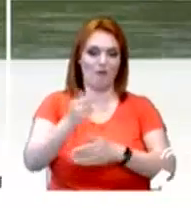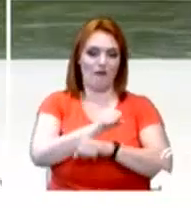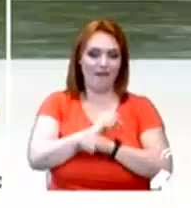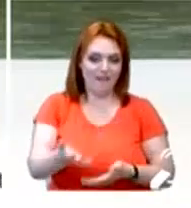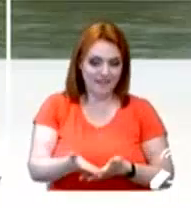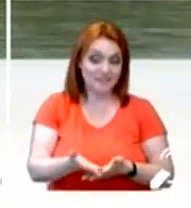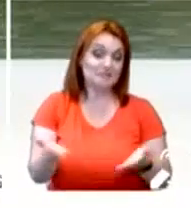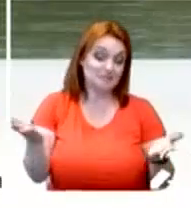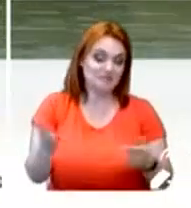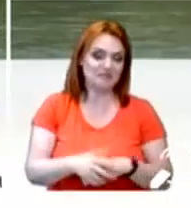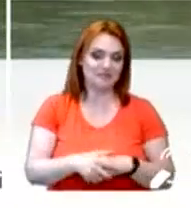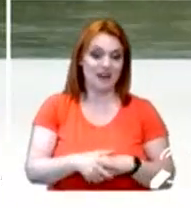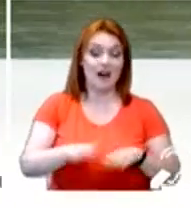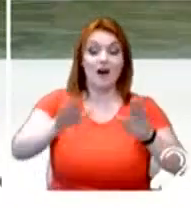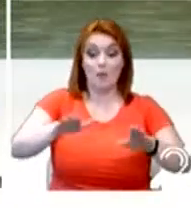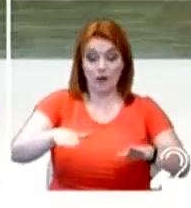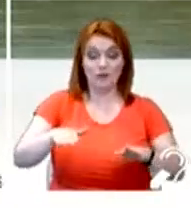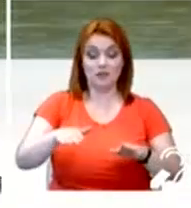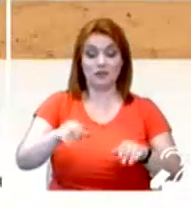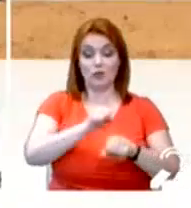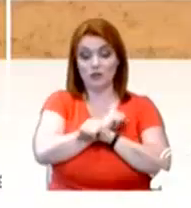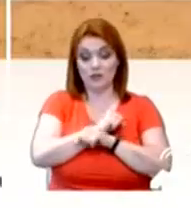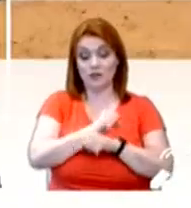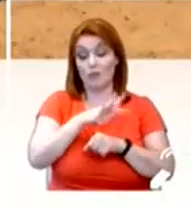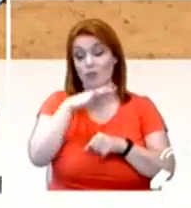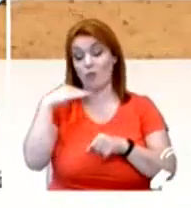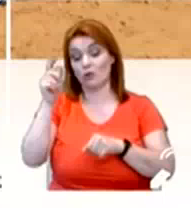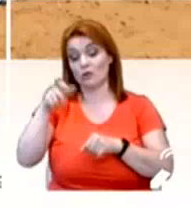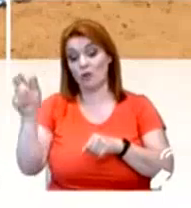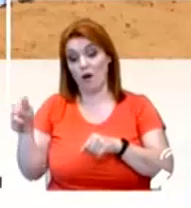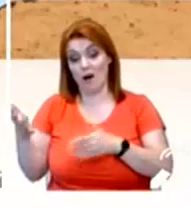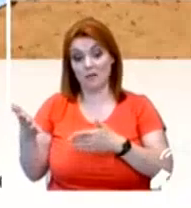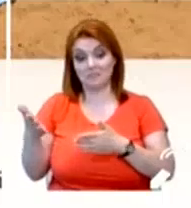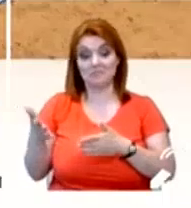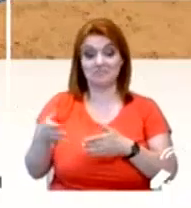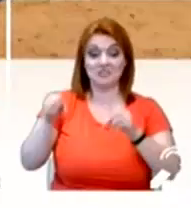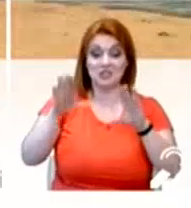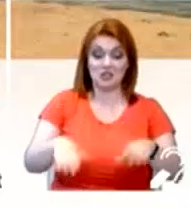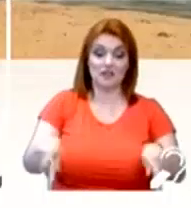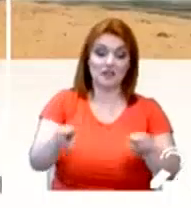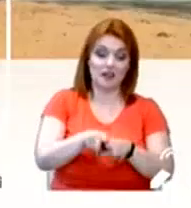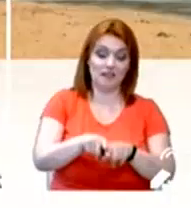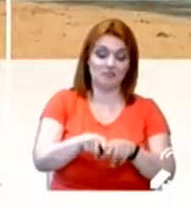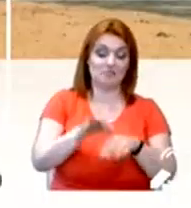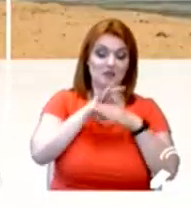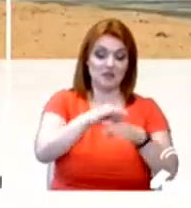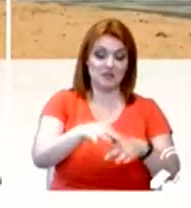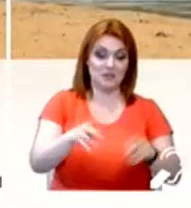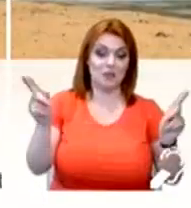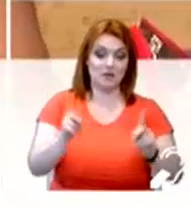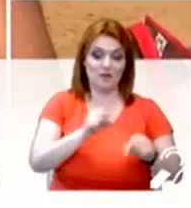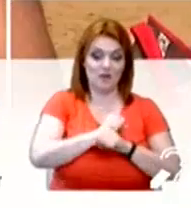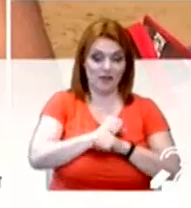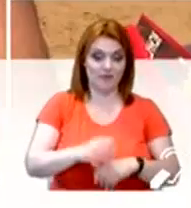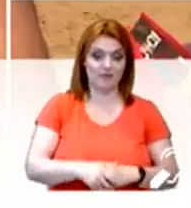Valea Morilor a devenit o oază de relaxare pentru mulți dintre cei care sunt în mini-vacanța de 1 iunie, dar și pentru